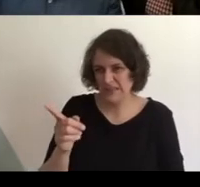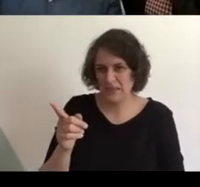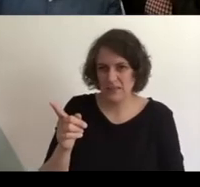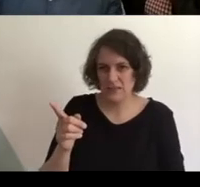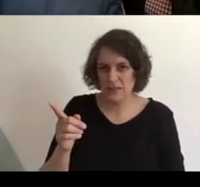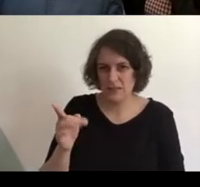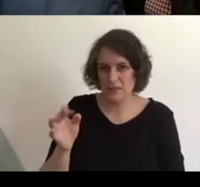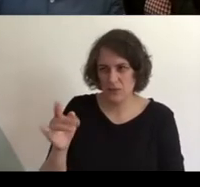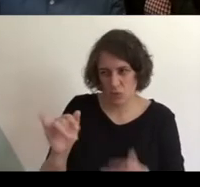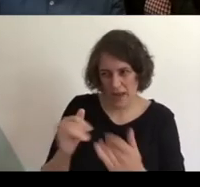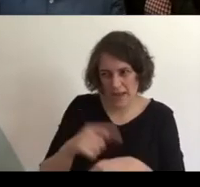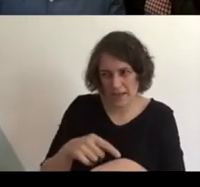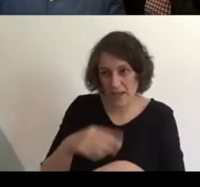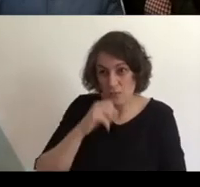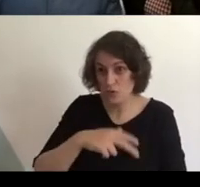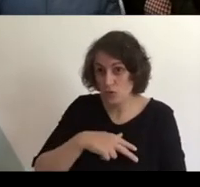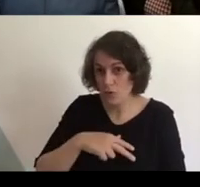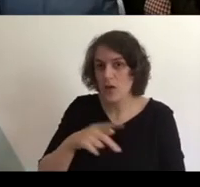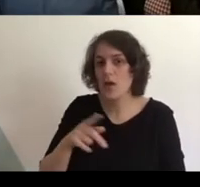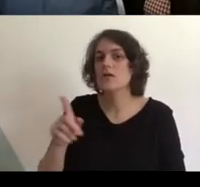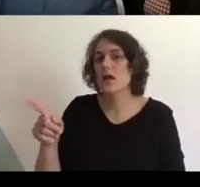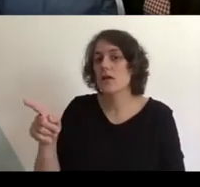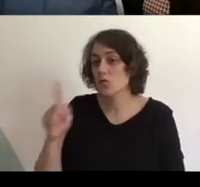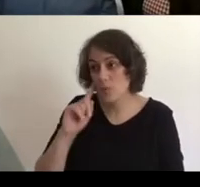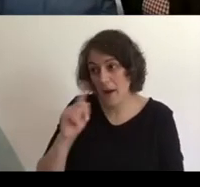das, Herr Ortlieb, dann machen Sie das mal.